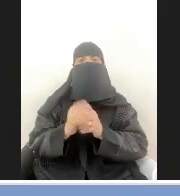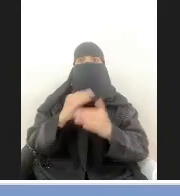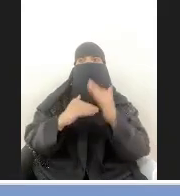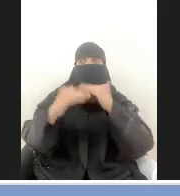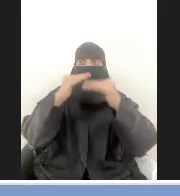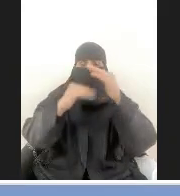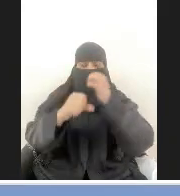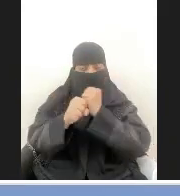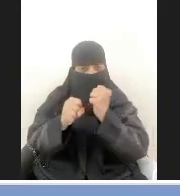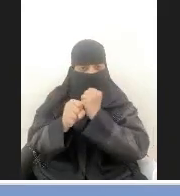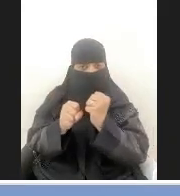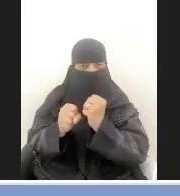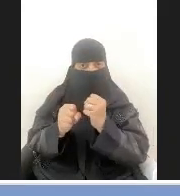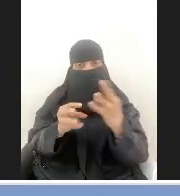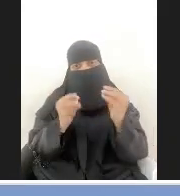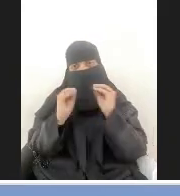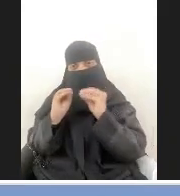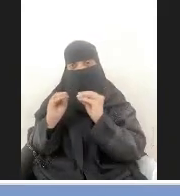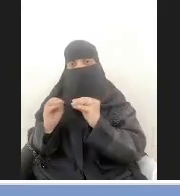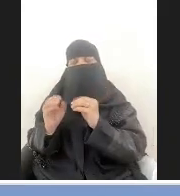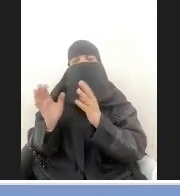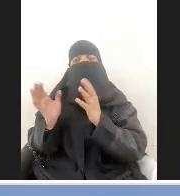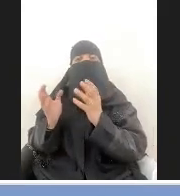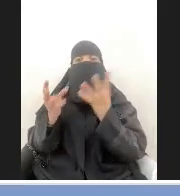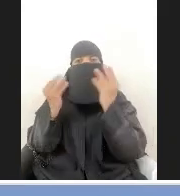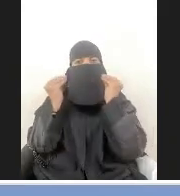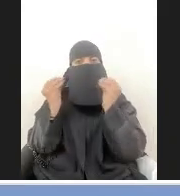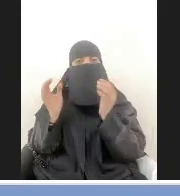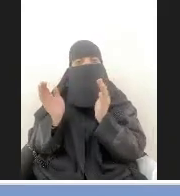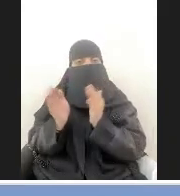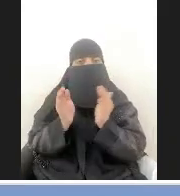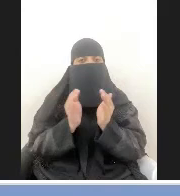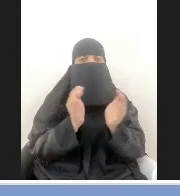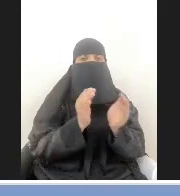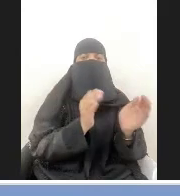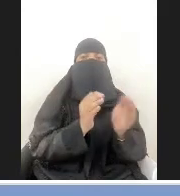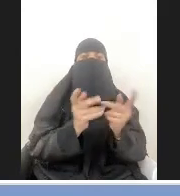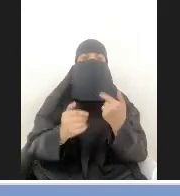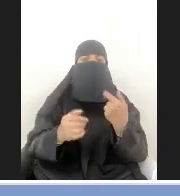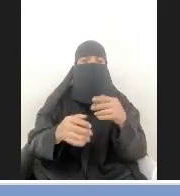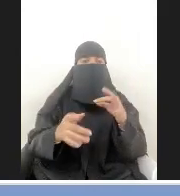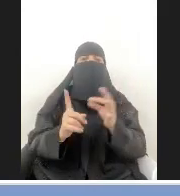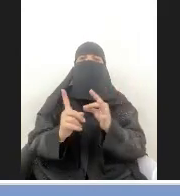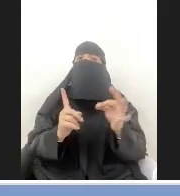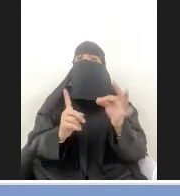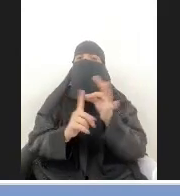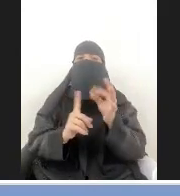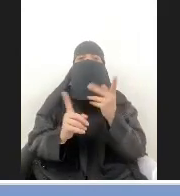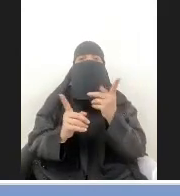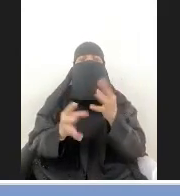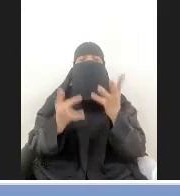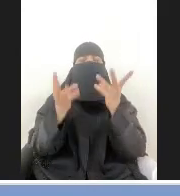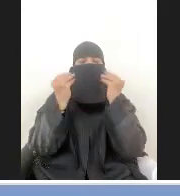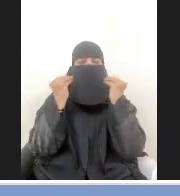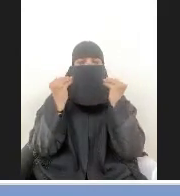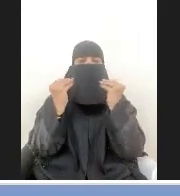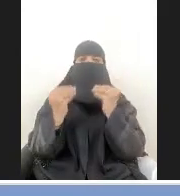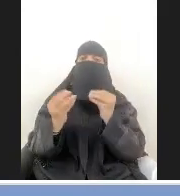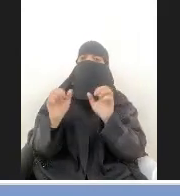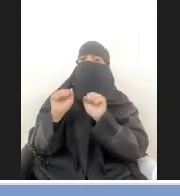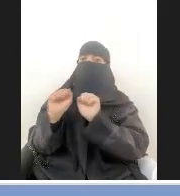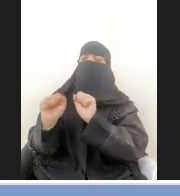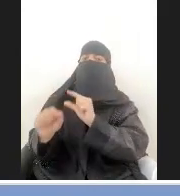يقدم اللي هو التعلم المصغر. لكن إحنا بما أنه يعنينا اليوم اللي هو التعليم يعني النظامي أو